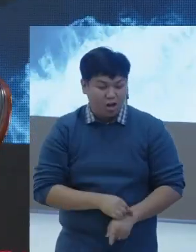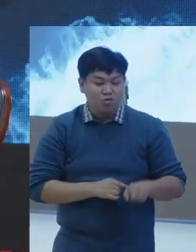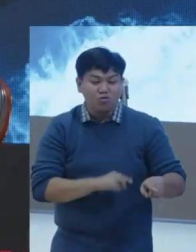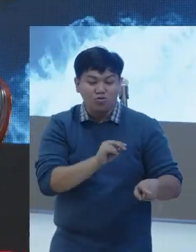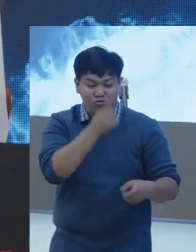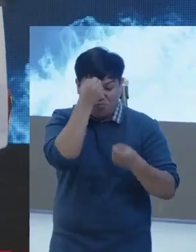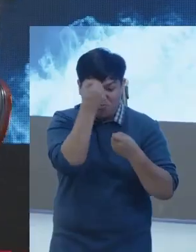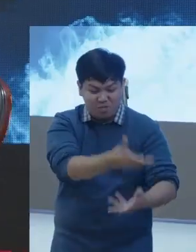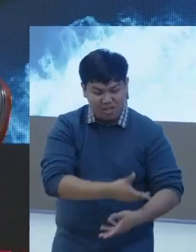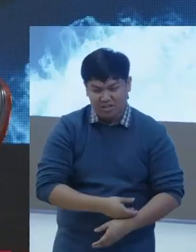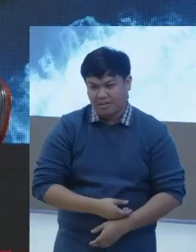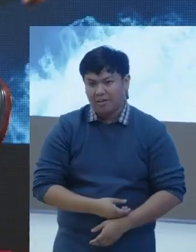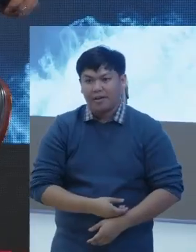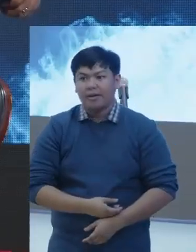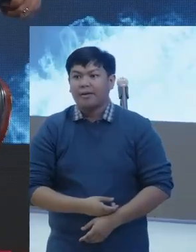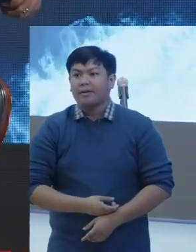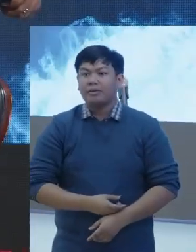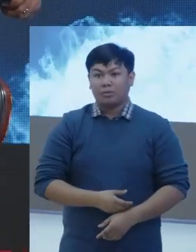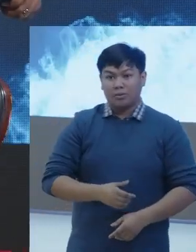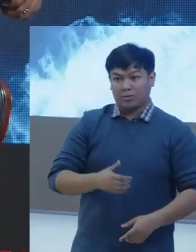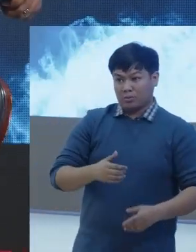nasa puwersa ng salita ng Diyos.